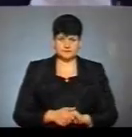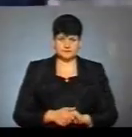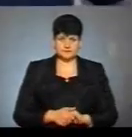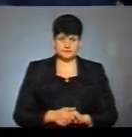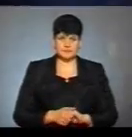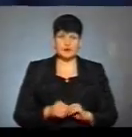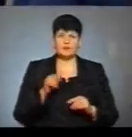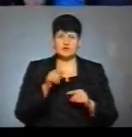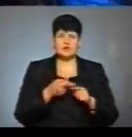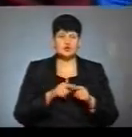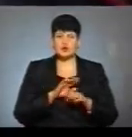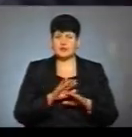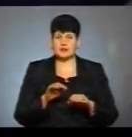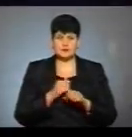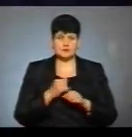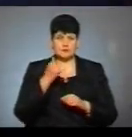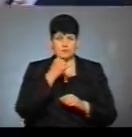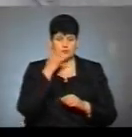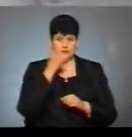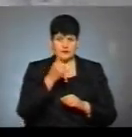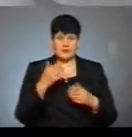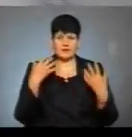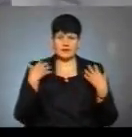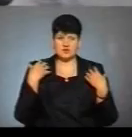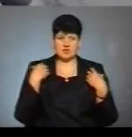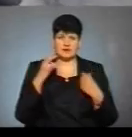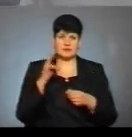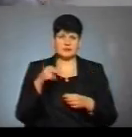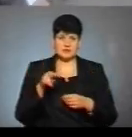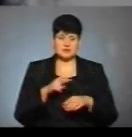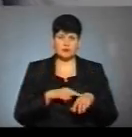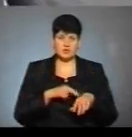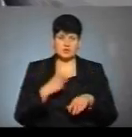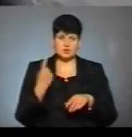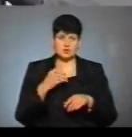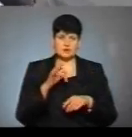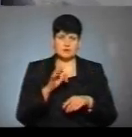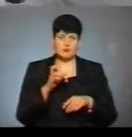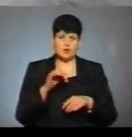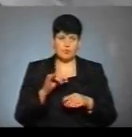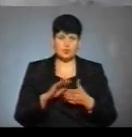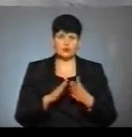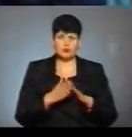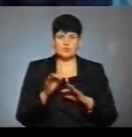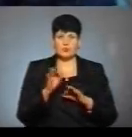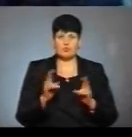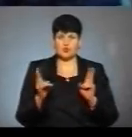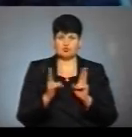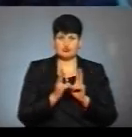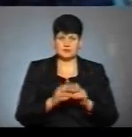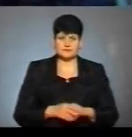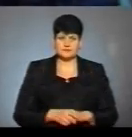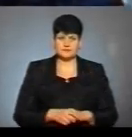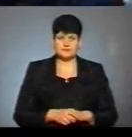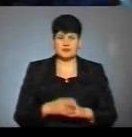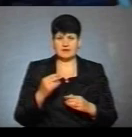Вони цього не зробили, бо до них зателефонував начальник Нацполіції області Олександр Богомол і домовився про зустріч. Давайте на